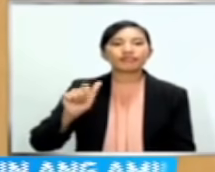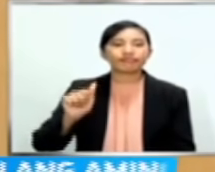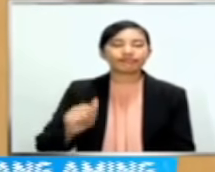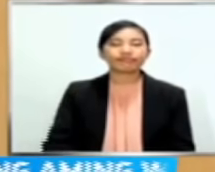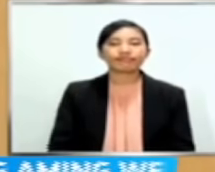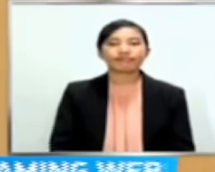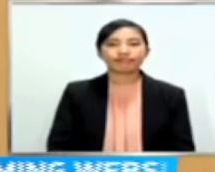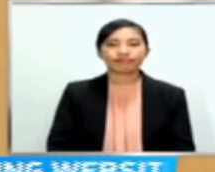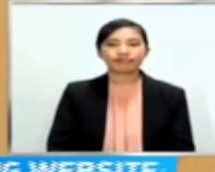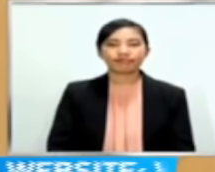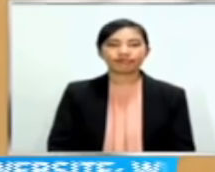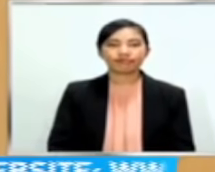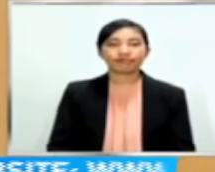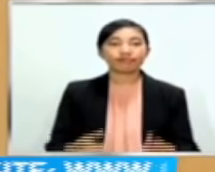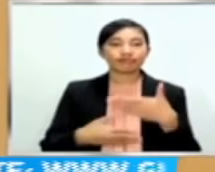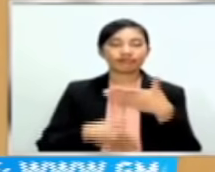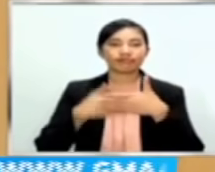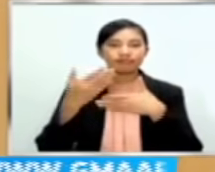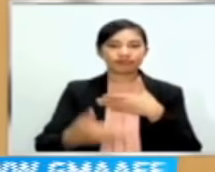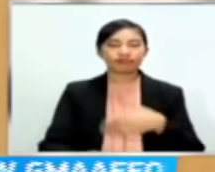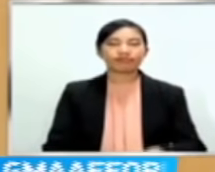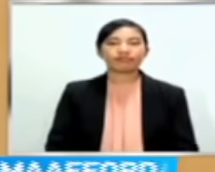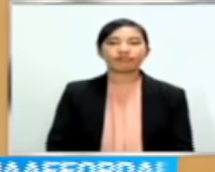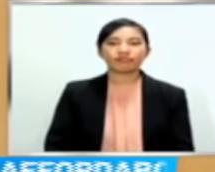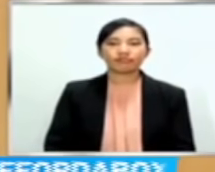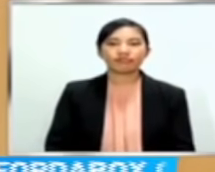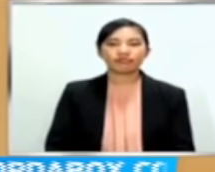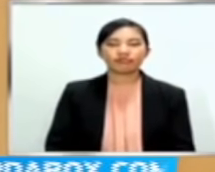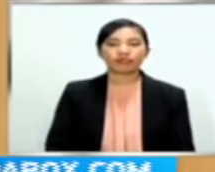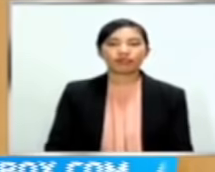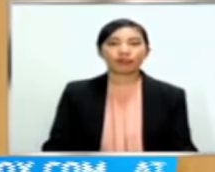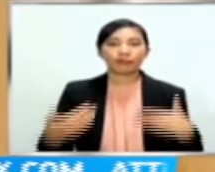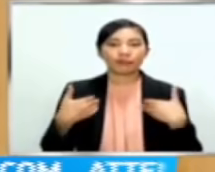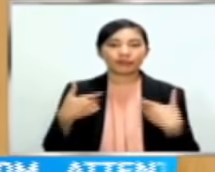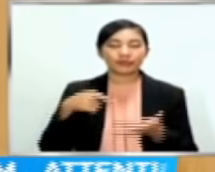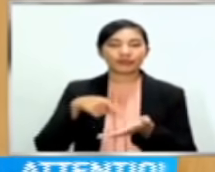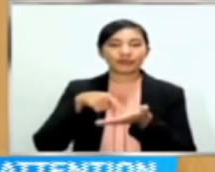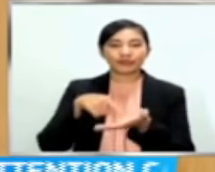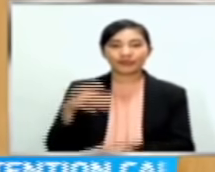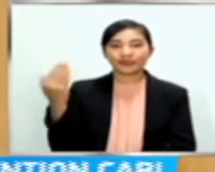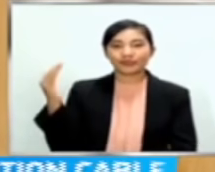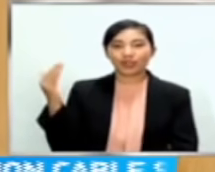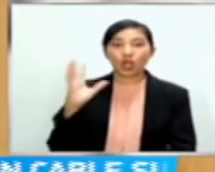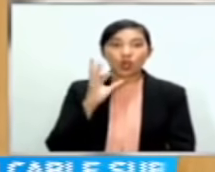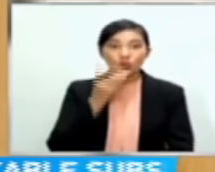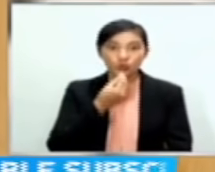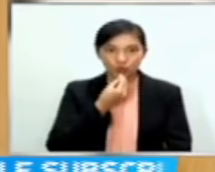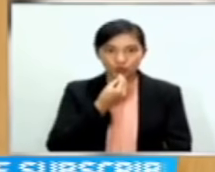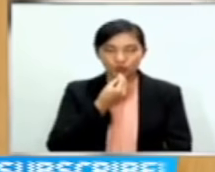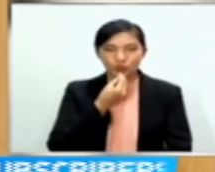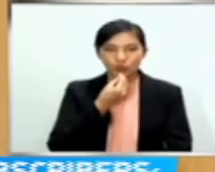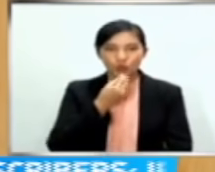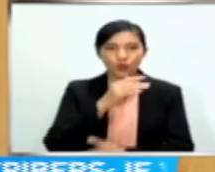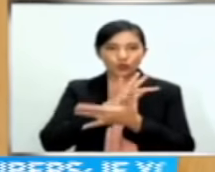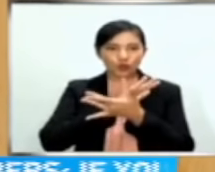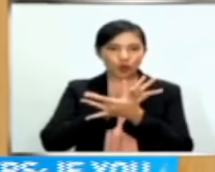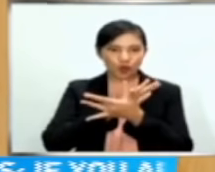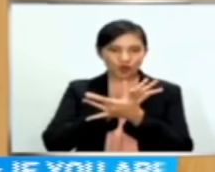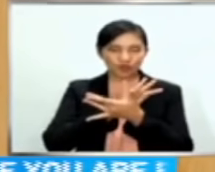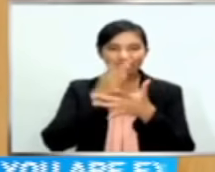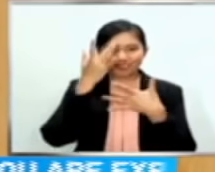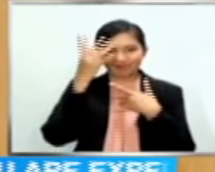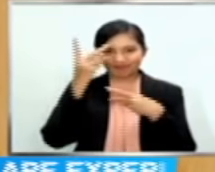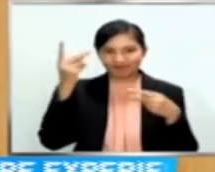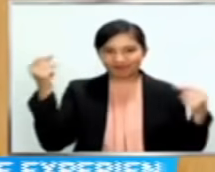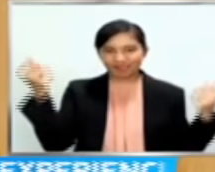Umariba, ang nag-ala beauty queen ay pong isang COVID survivor sa kanyang paglabas sa isolation facility sa Sultan Kudarat.